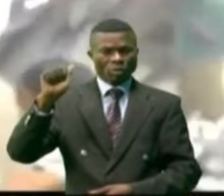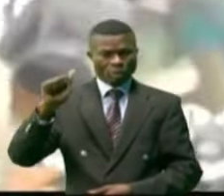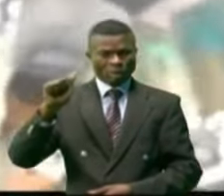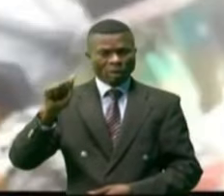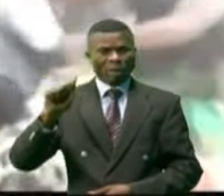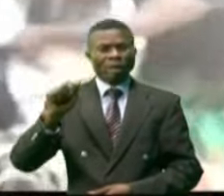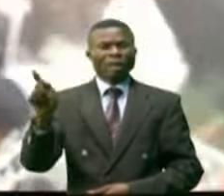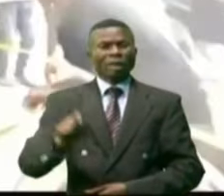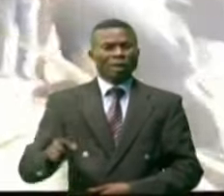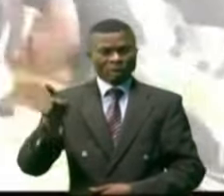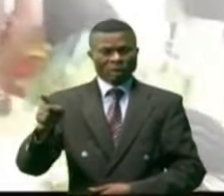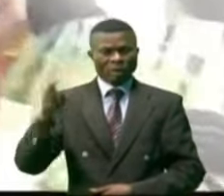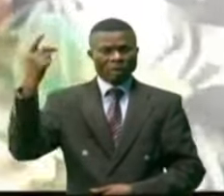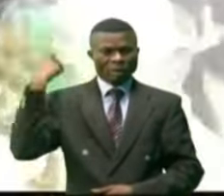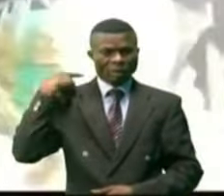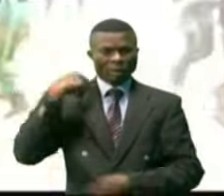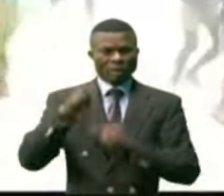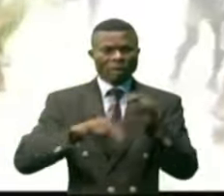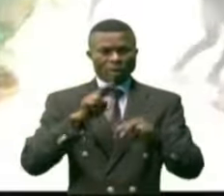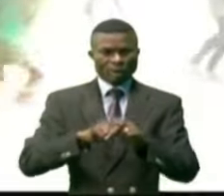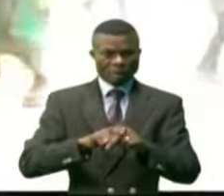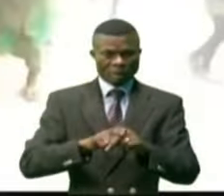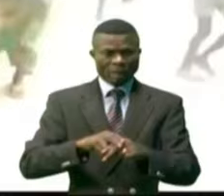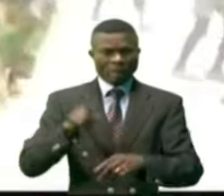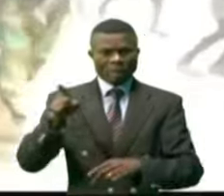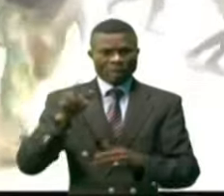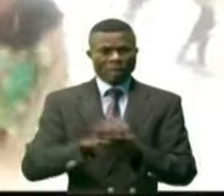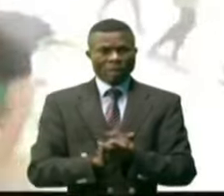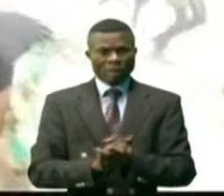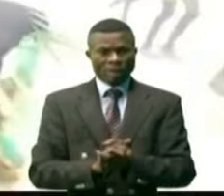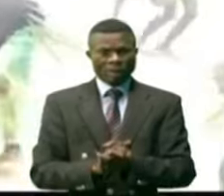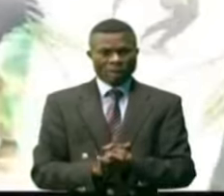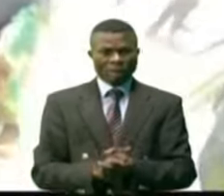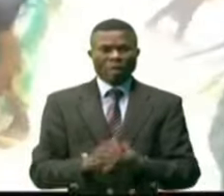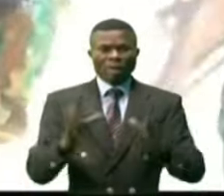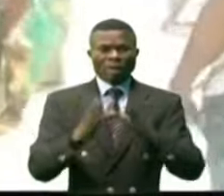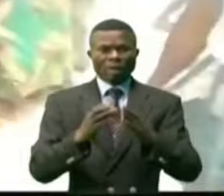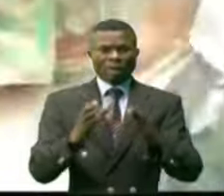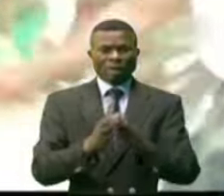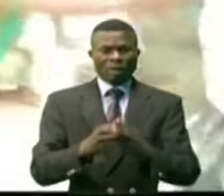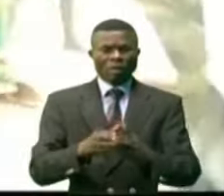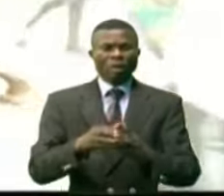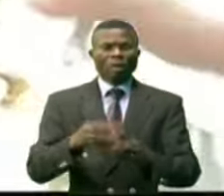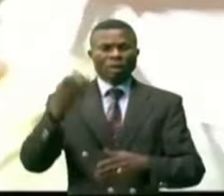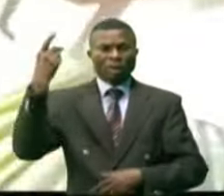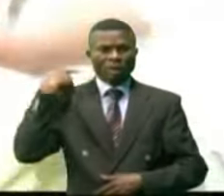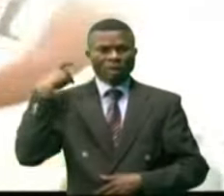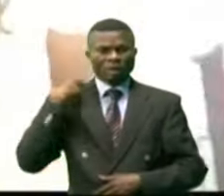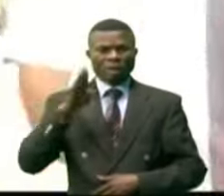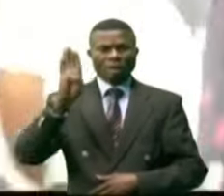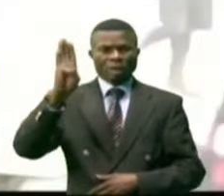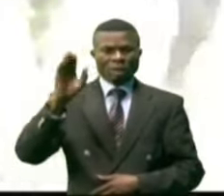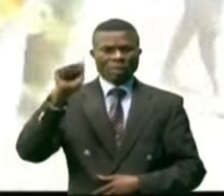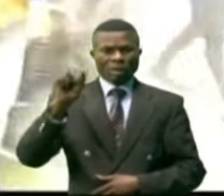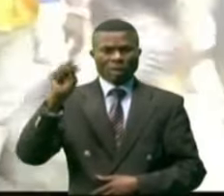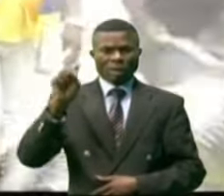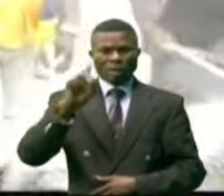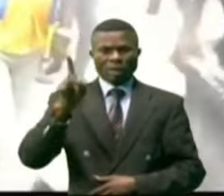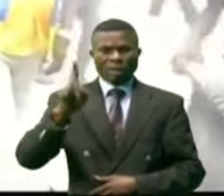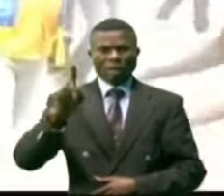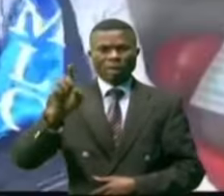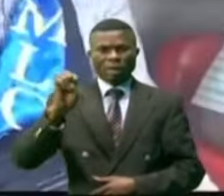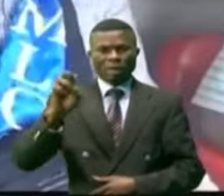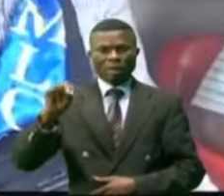nom. L'élu national Peter Lopose-Motingia s'est fait accompagner de l'honorable Bazenga, son premier suppléant